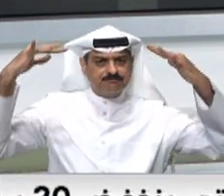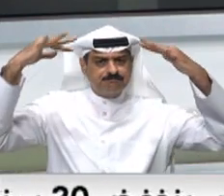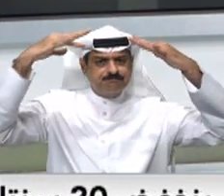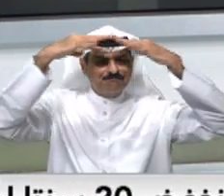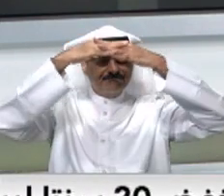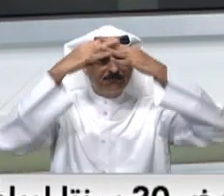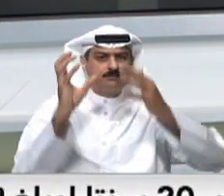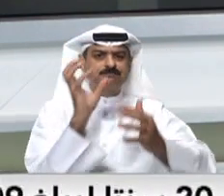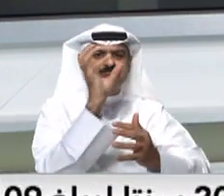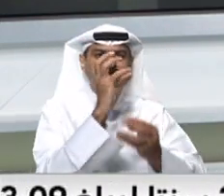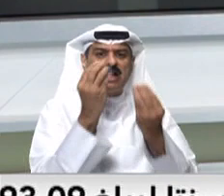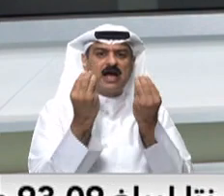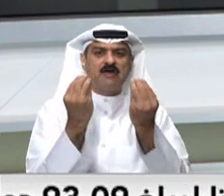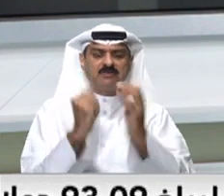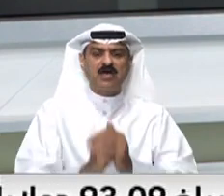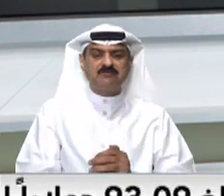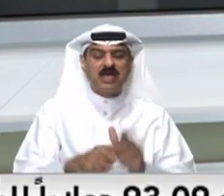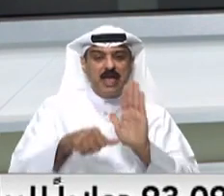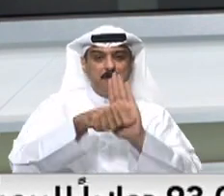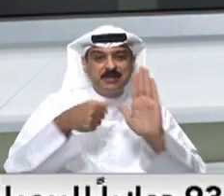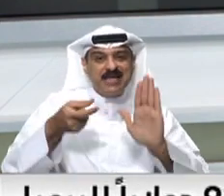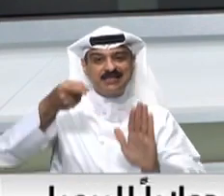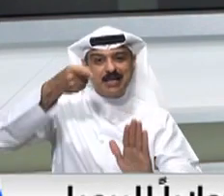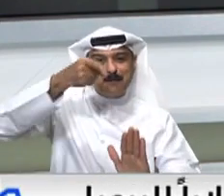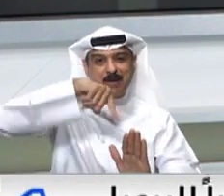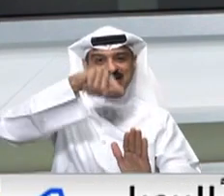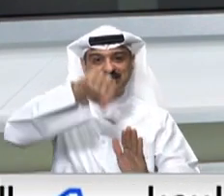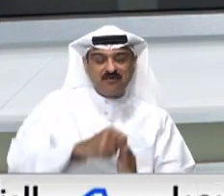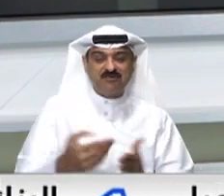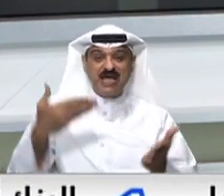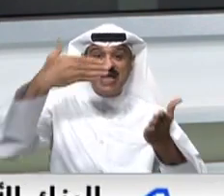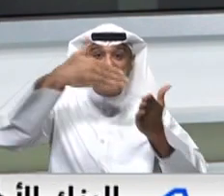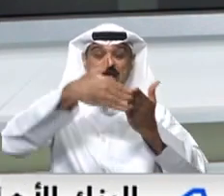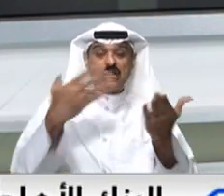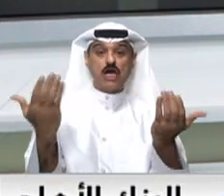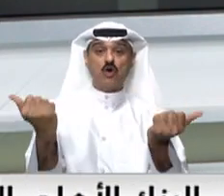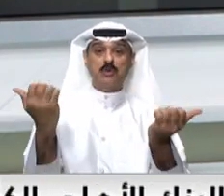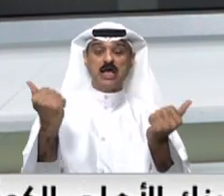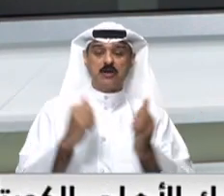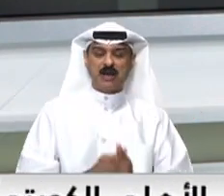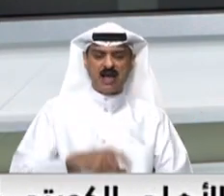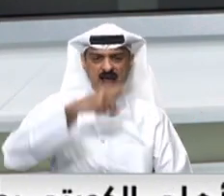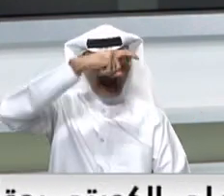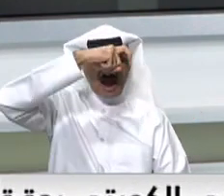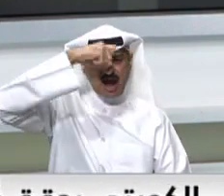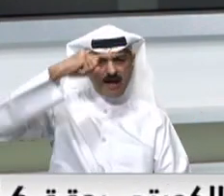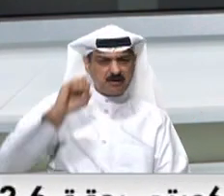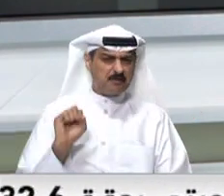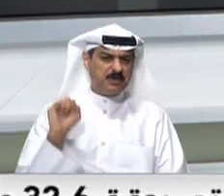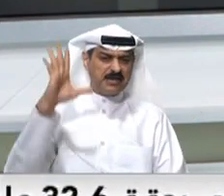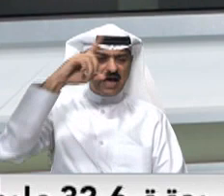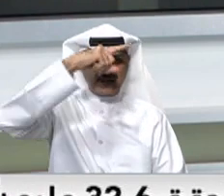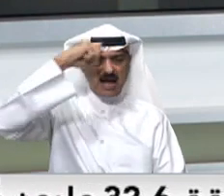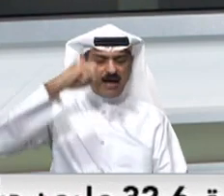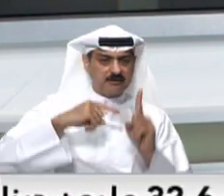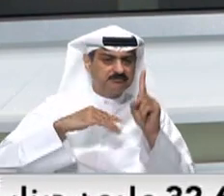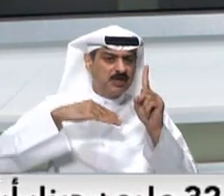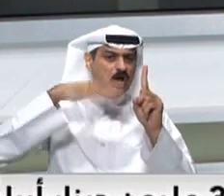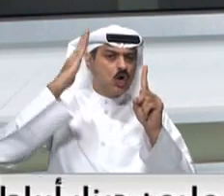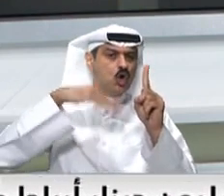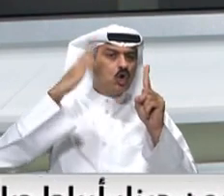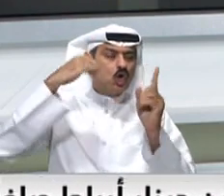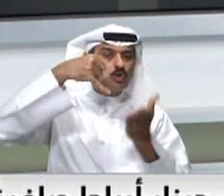غائمة جزئيا بدءا من يوم الغد إلى يوم الأربعاء. أجواء راح تكون مائلة للحرارة خلال فترة النهار، قد تصل العظمى في